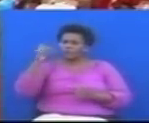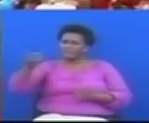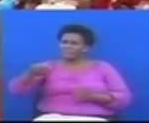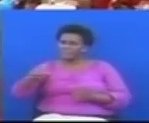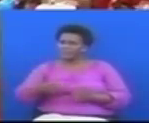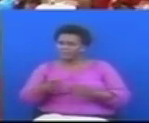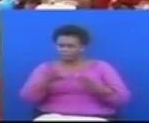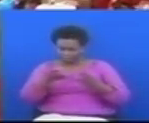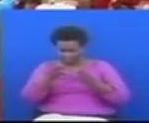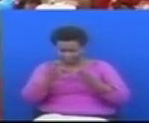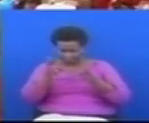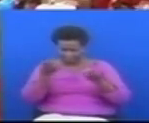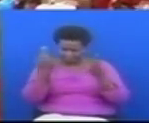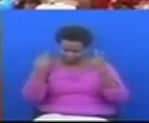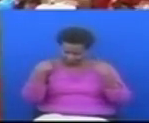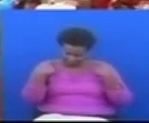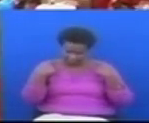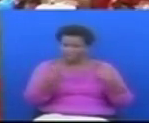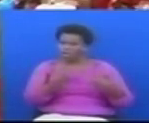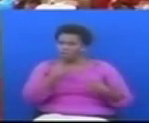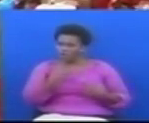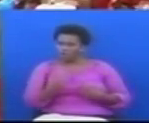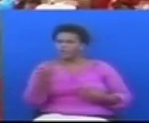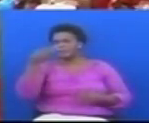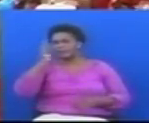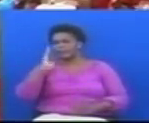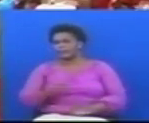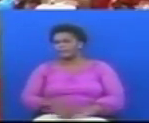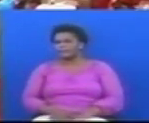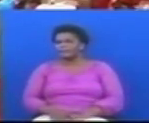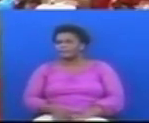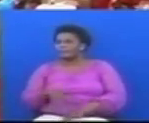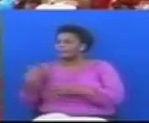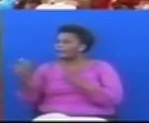Mheshimiwa Josephine Genzabuke, swali la nyongeza.